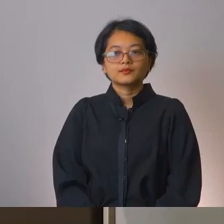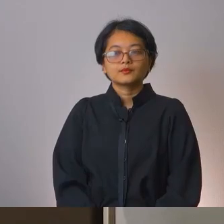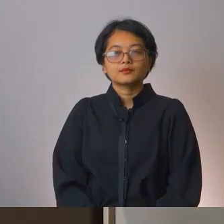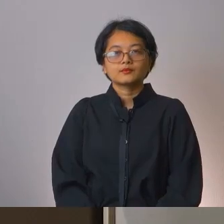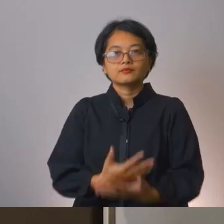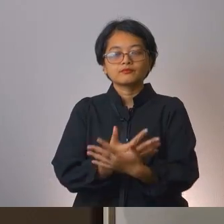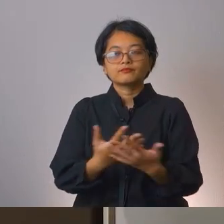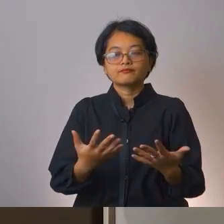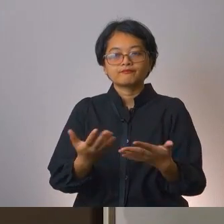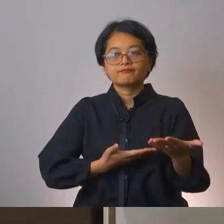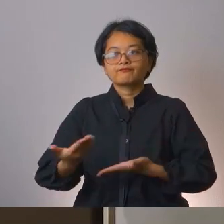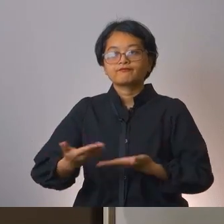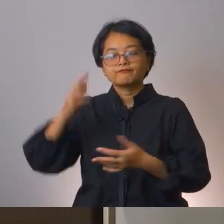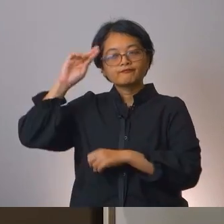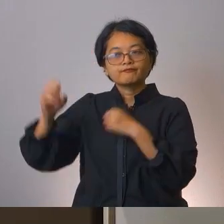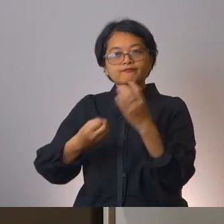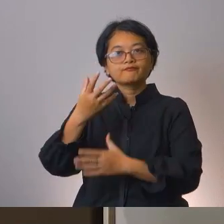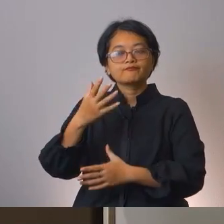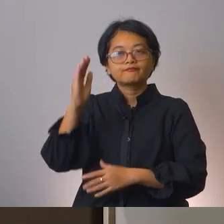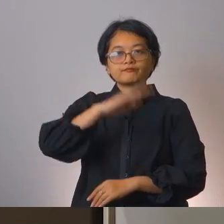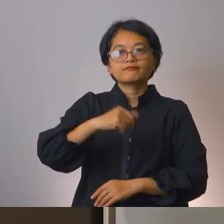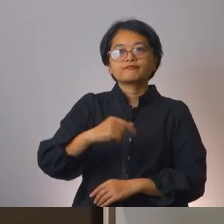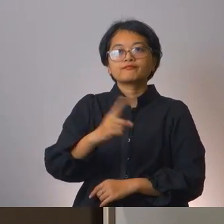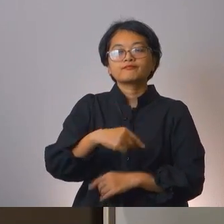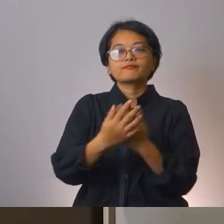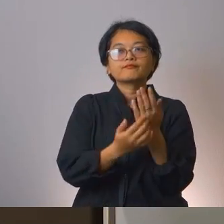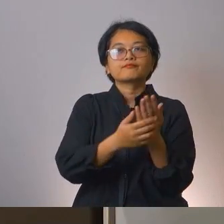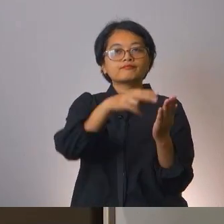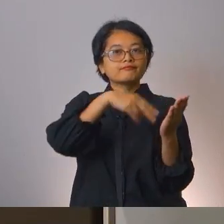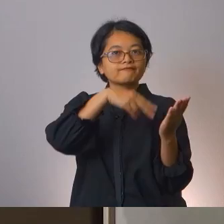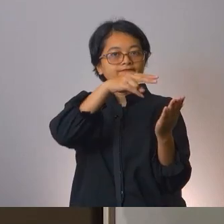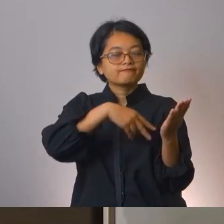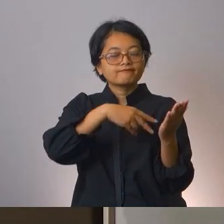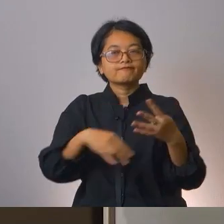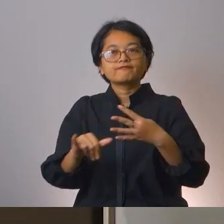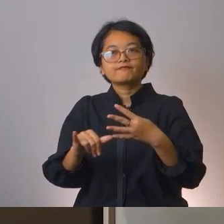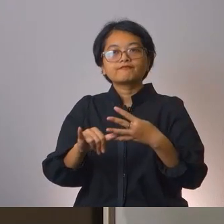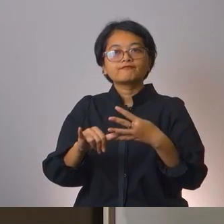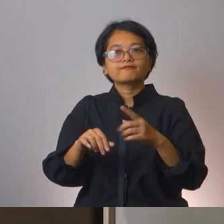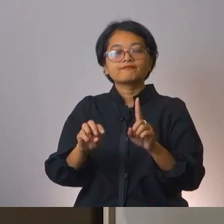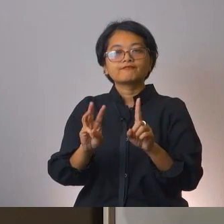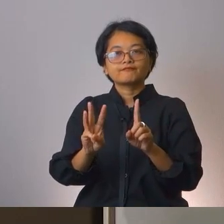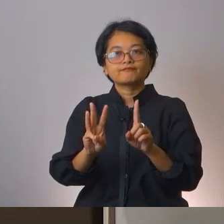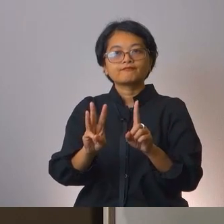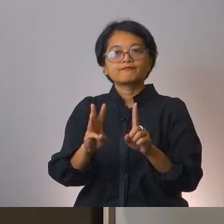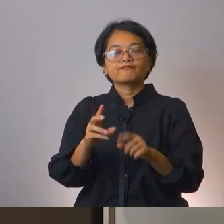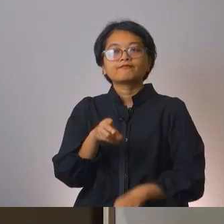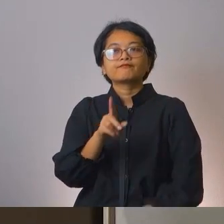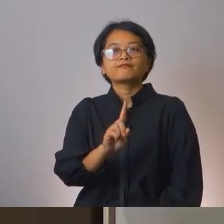Pelayanan firman Tuhan pada hari ini akan diambil dari Yohanes 13 ayat 1 hingga